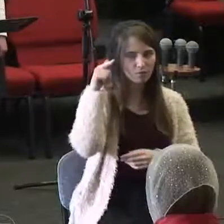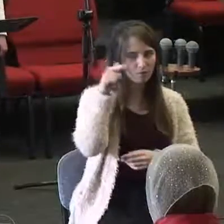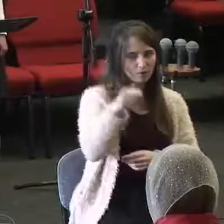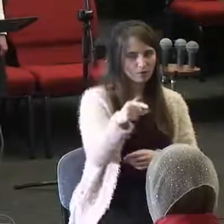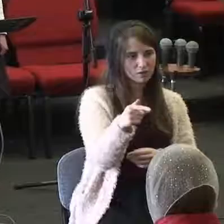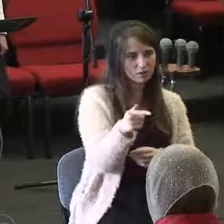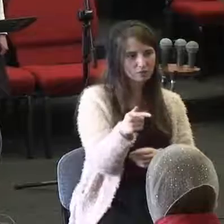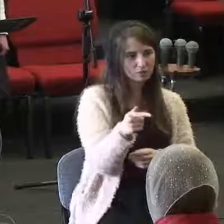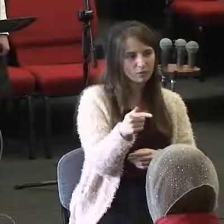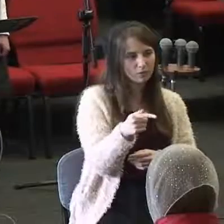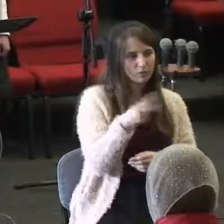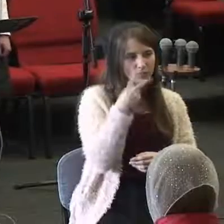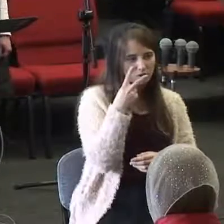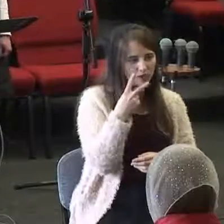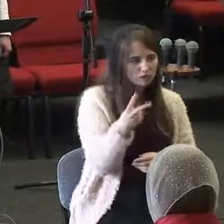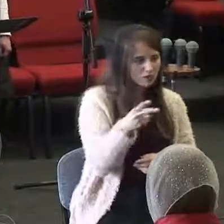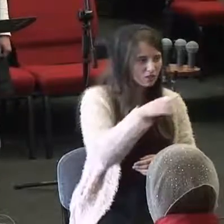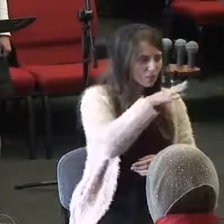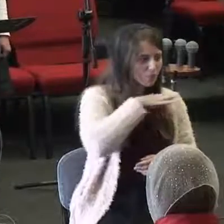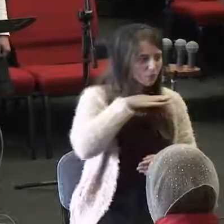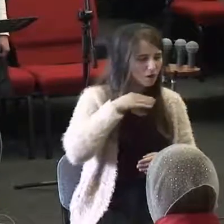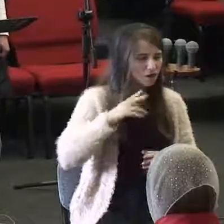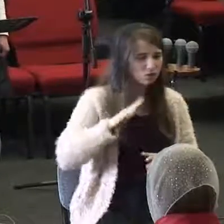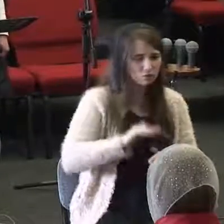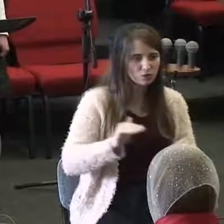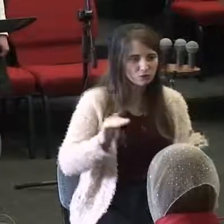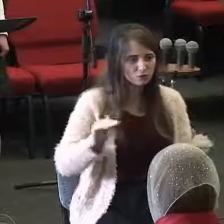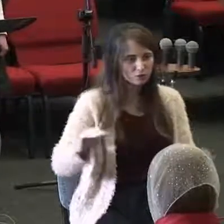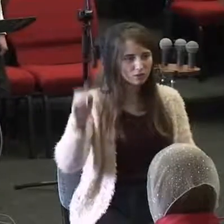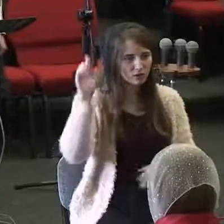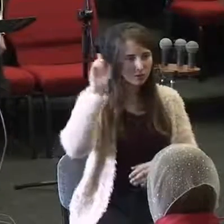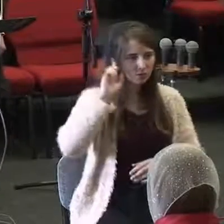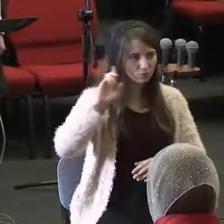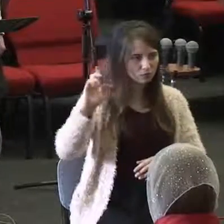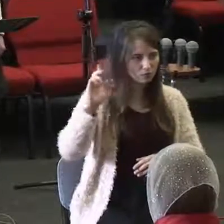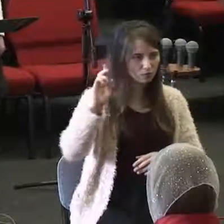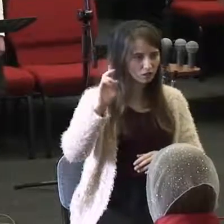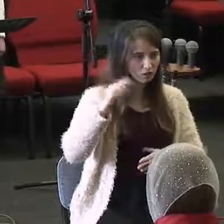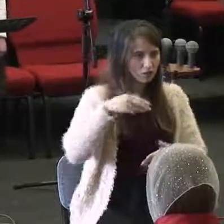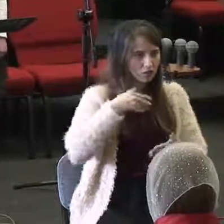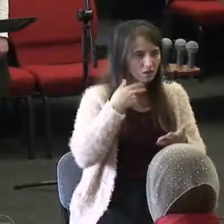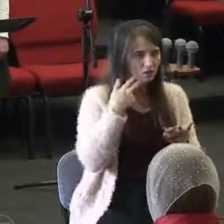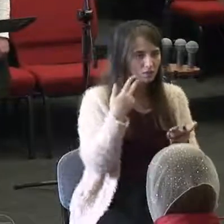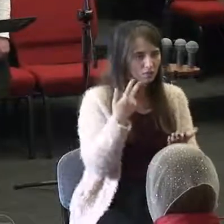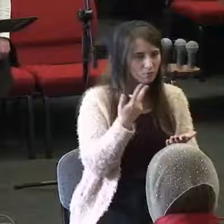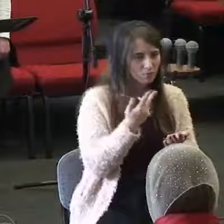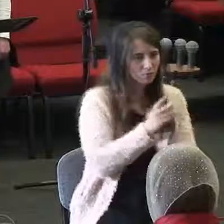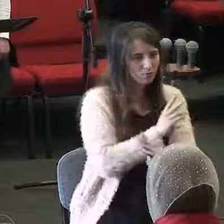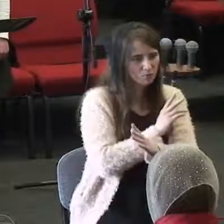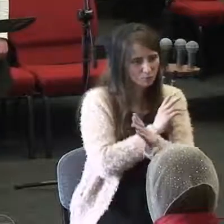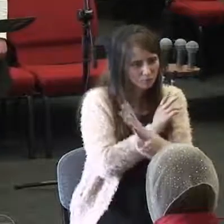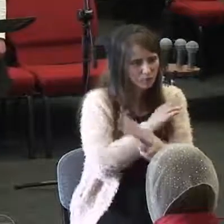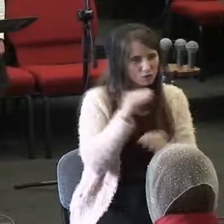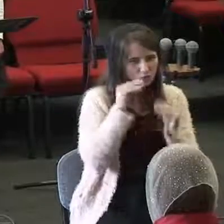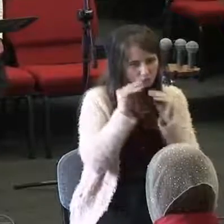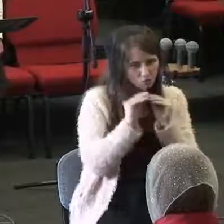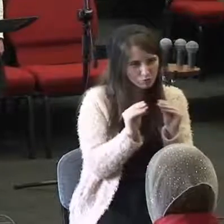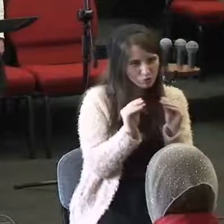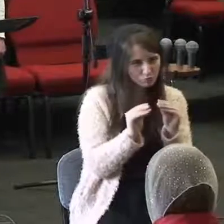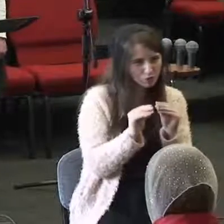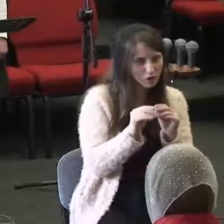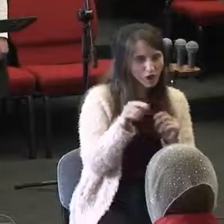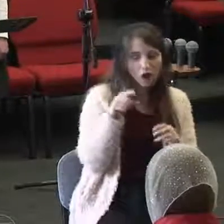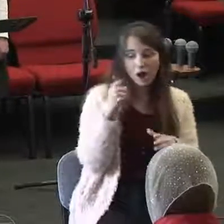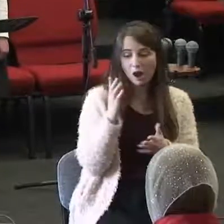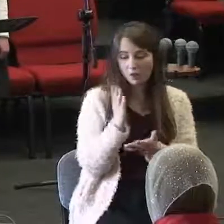Божих недолі й горі полягли, та поміж них умов ворожих до смерті вірними були.